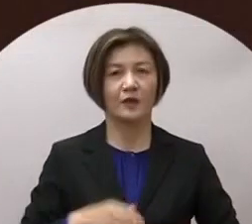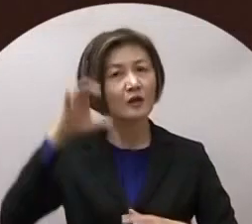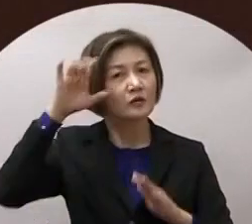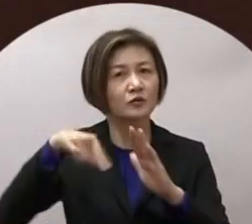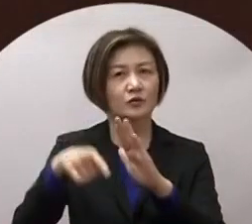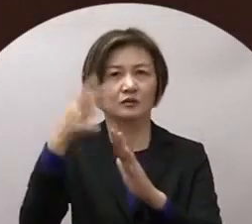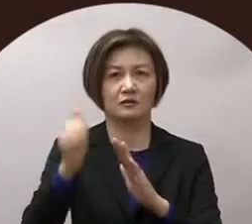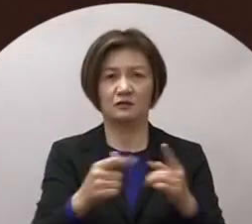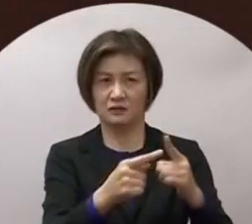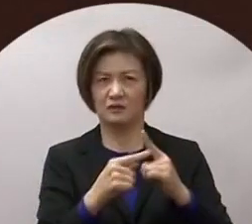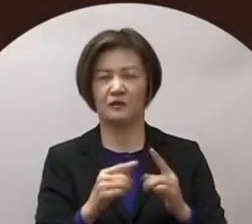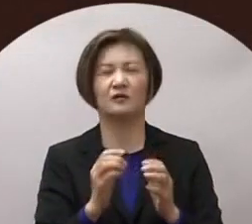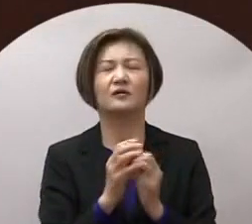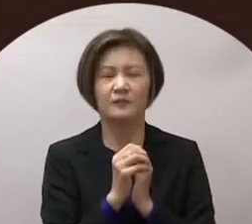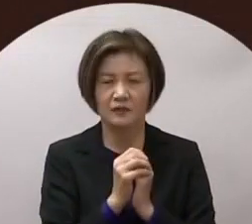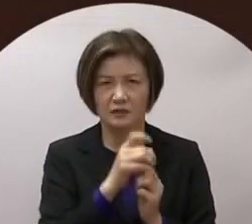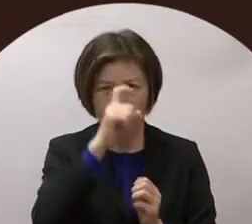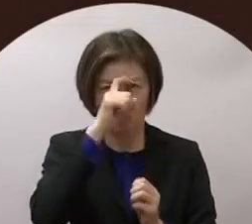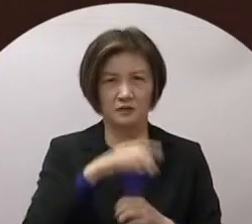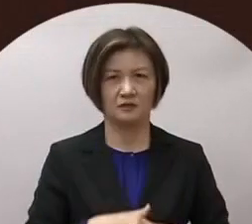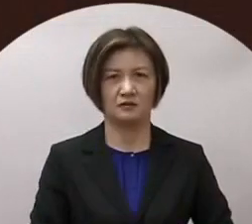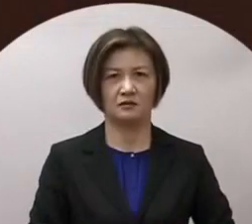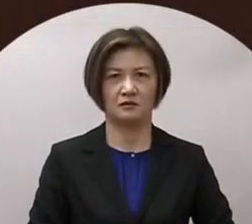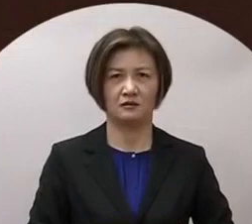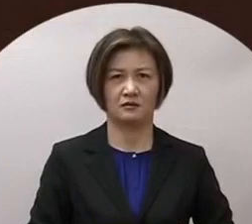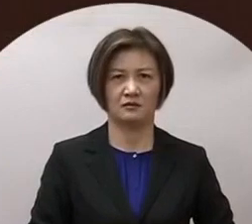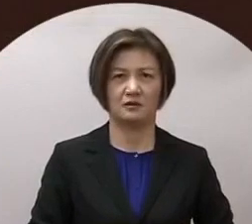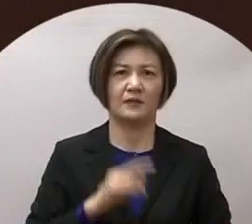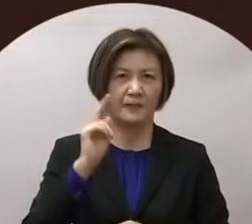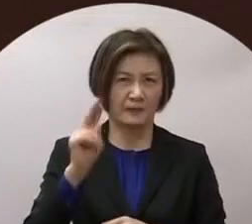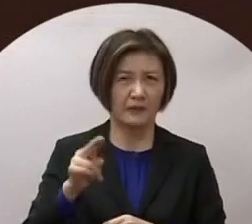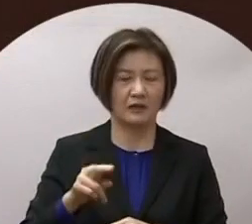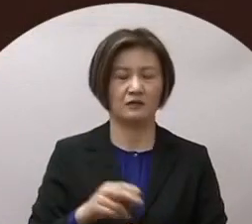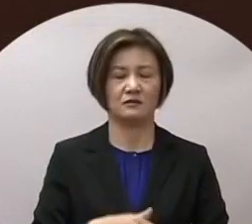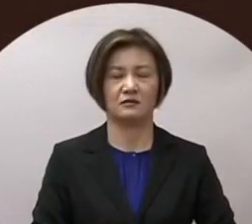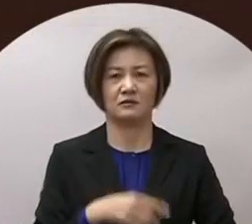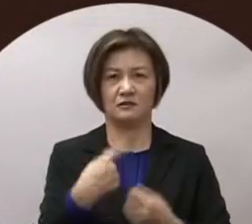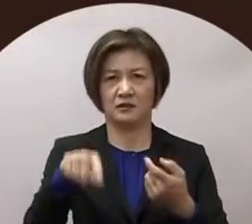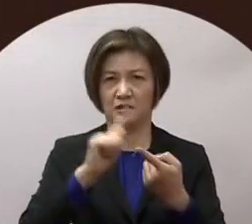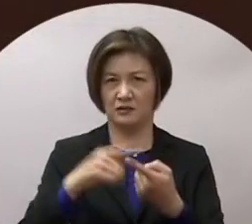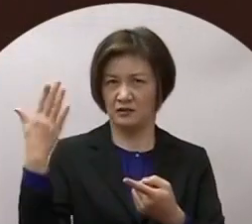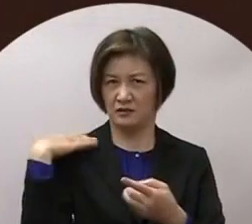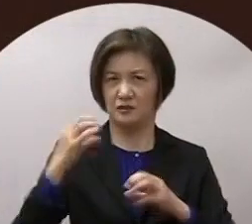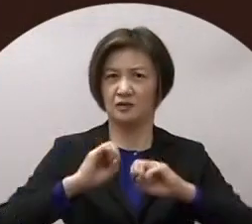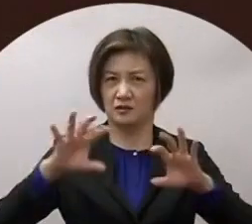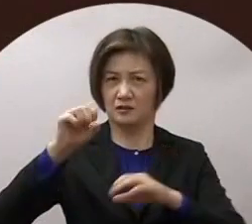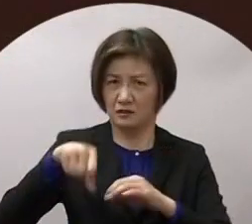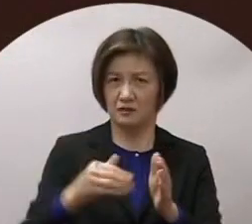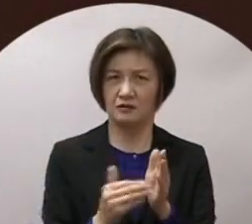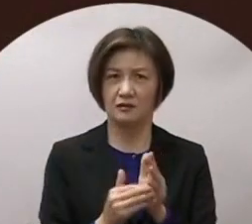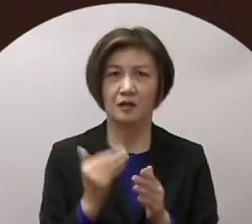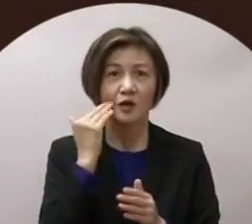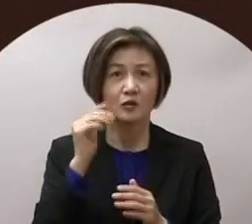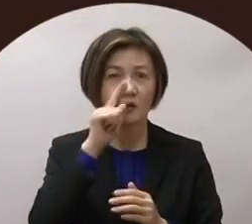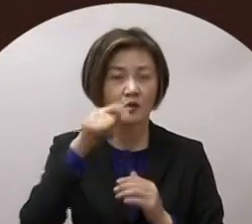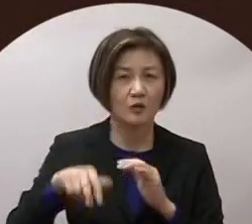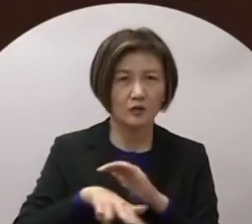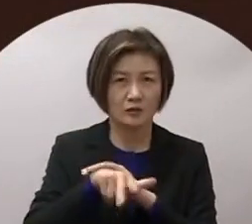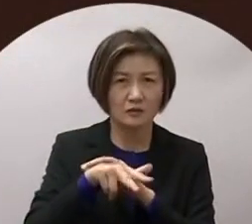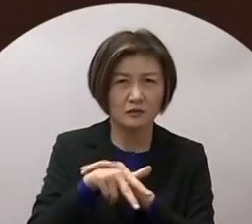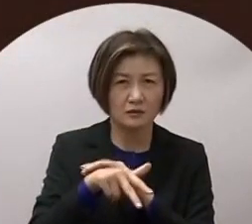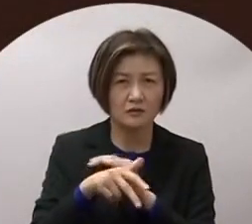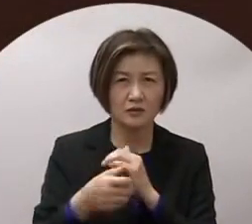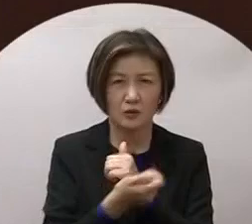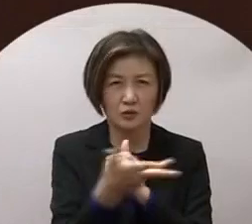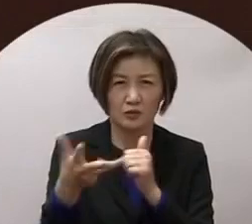给你拜托，强烈的要求，应该要遵守承诺，于空频不良的期间实